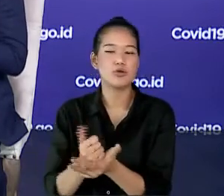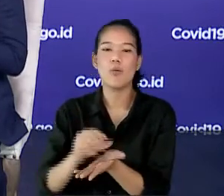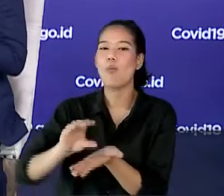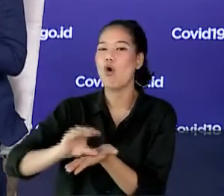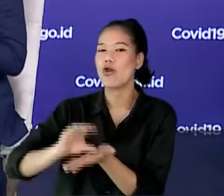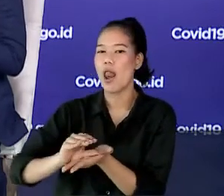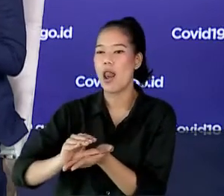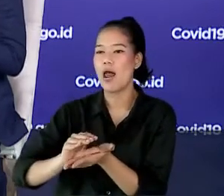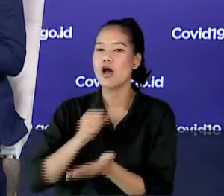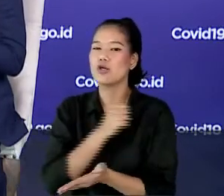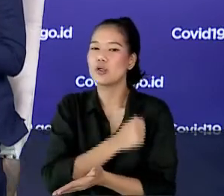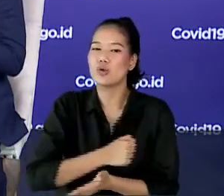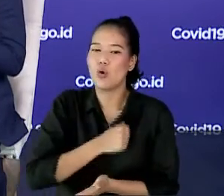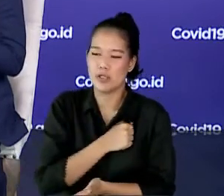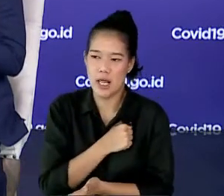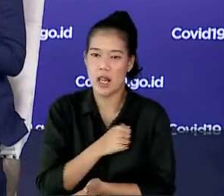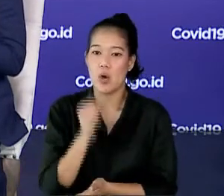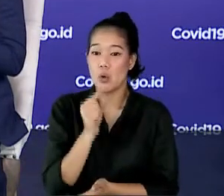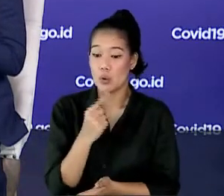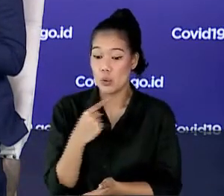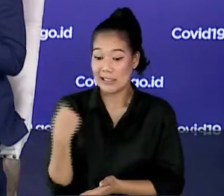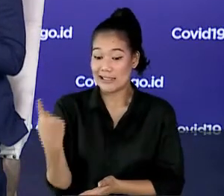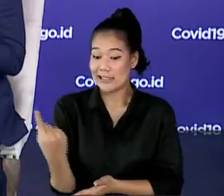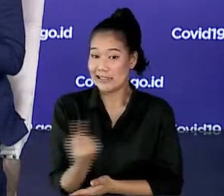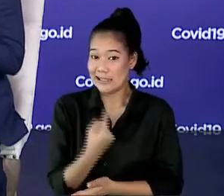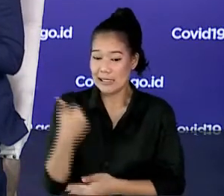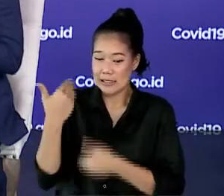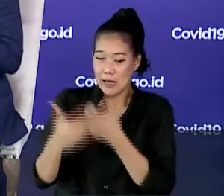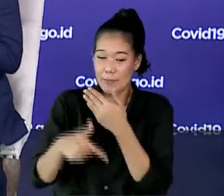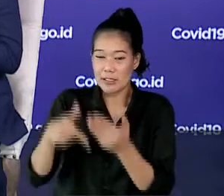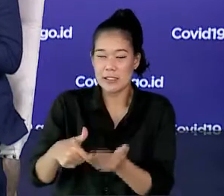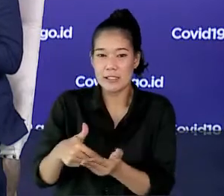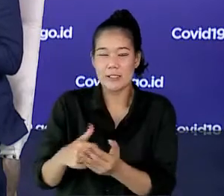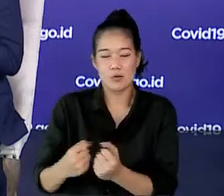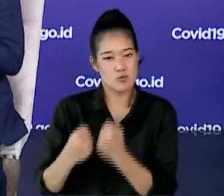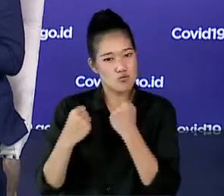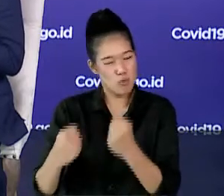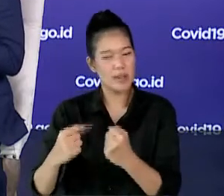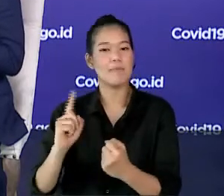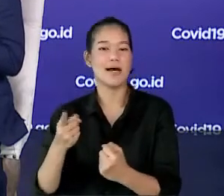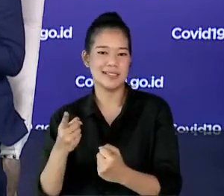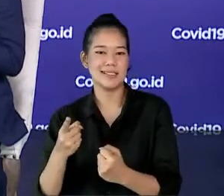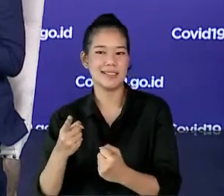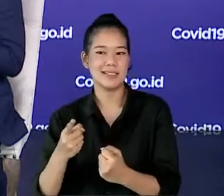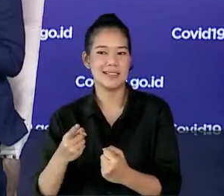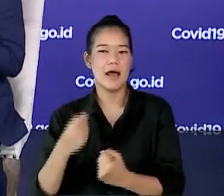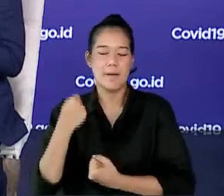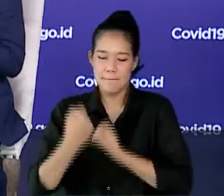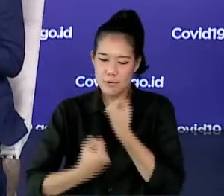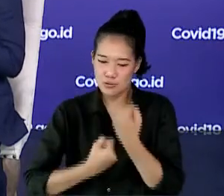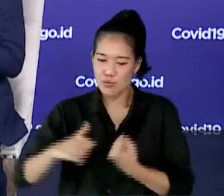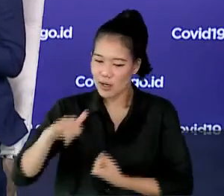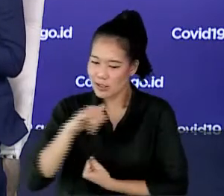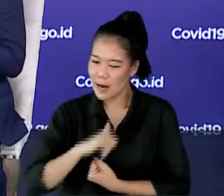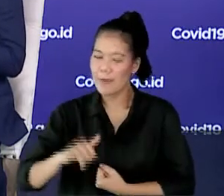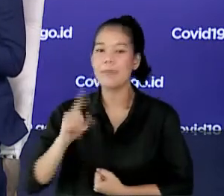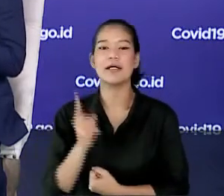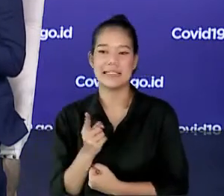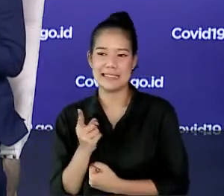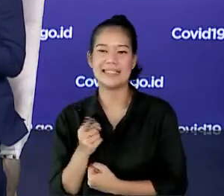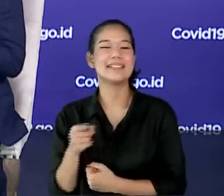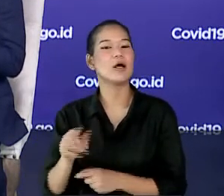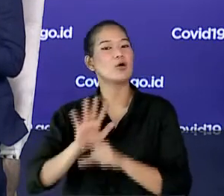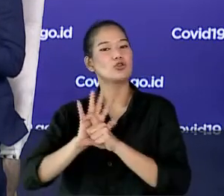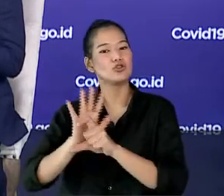modal sosial yang membuat kita sampai hari ini masih kuat. Kita sampai hari ini masih berjuang bersama-sama.